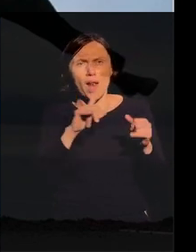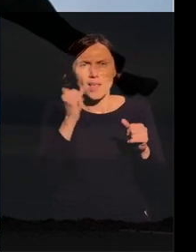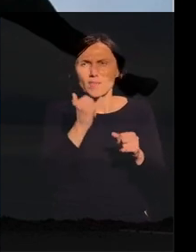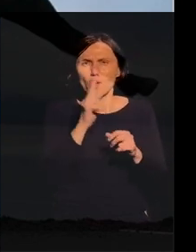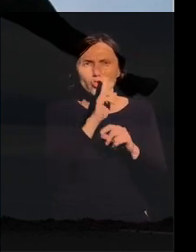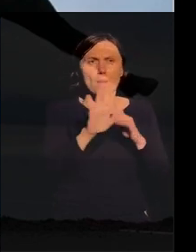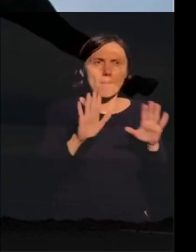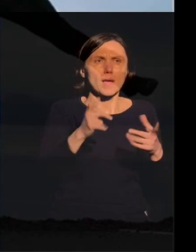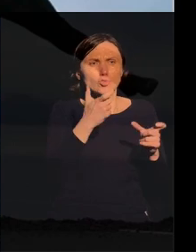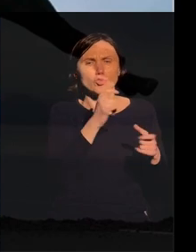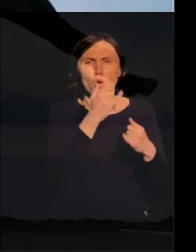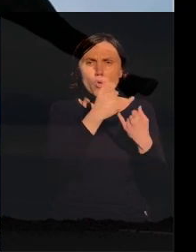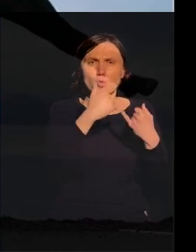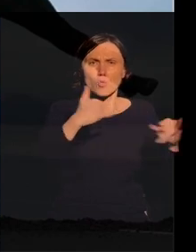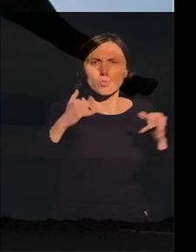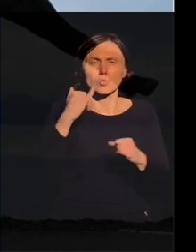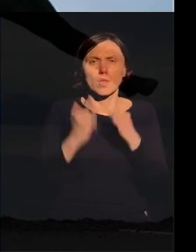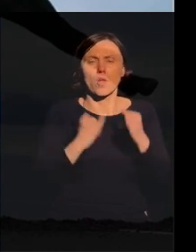Jakieś kolażówki takie